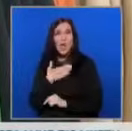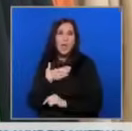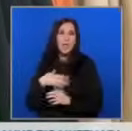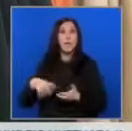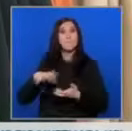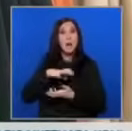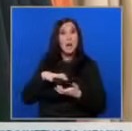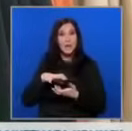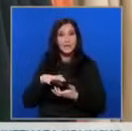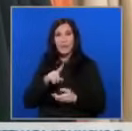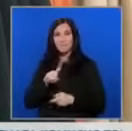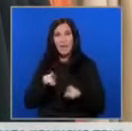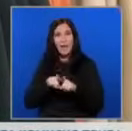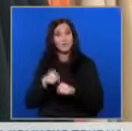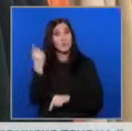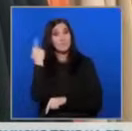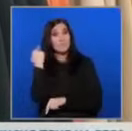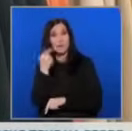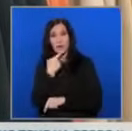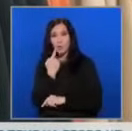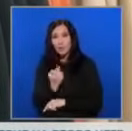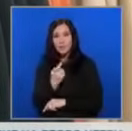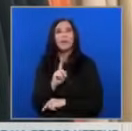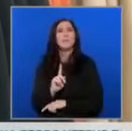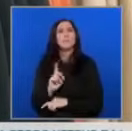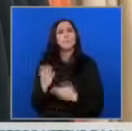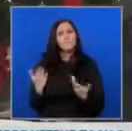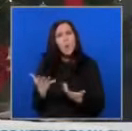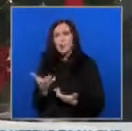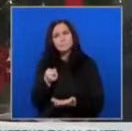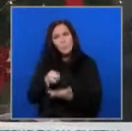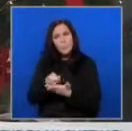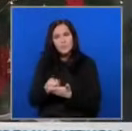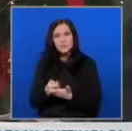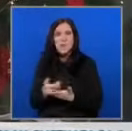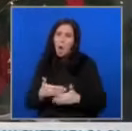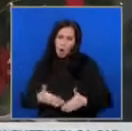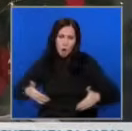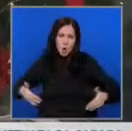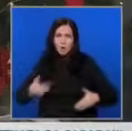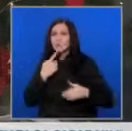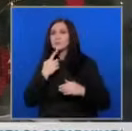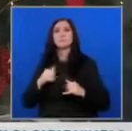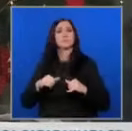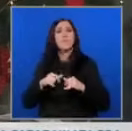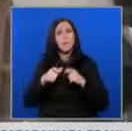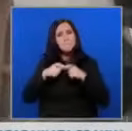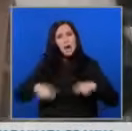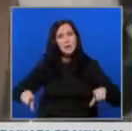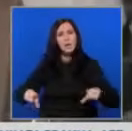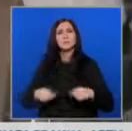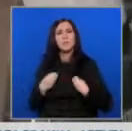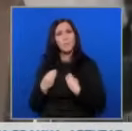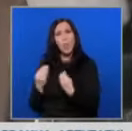криза, не както миналите години, но вземат си прокличка за банкет, за